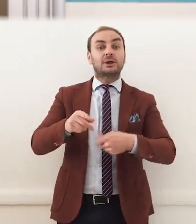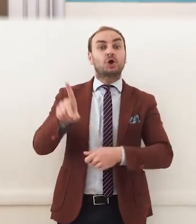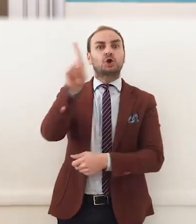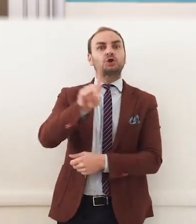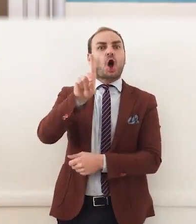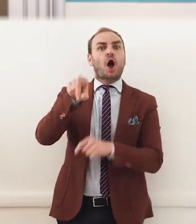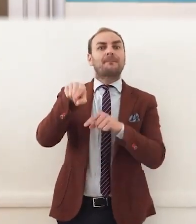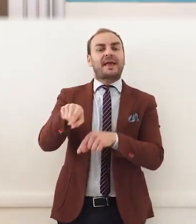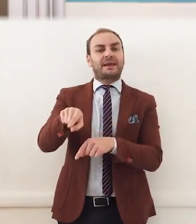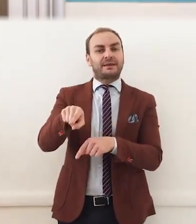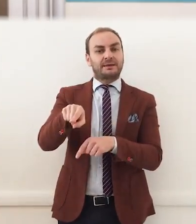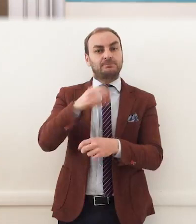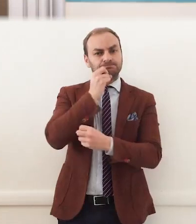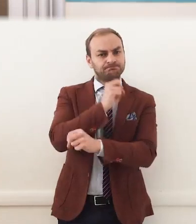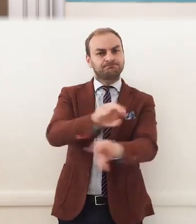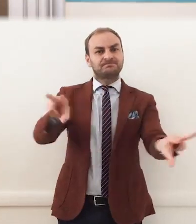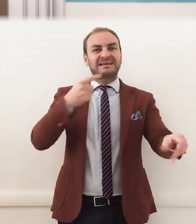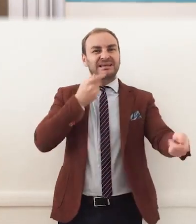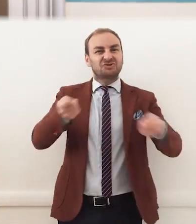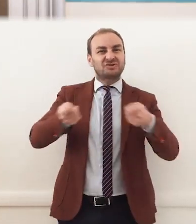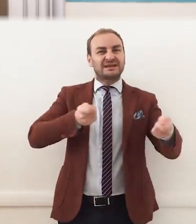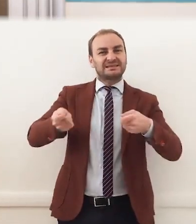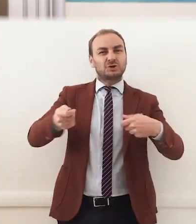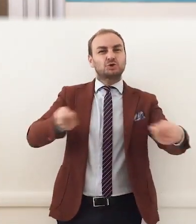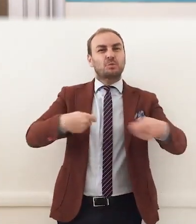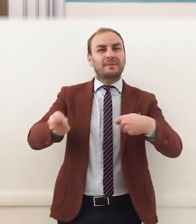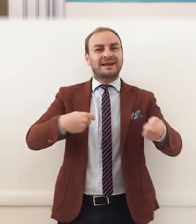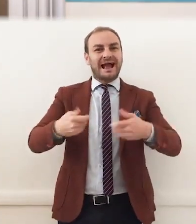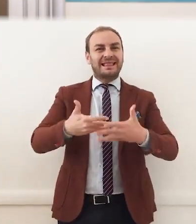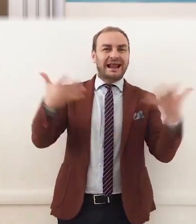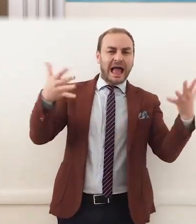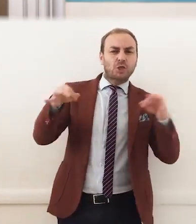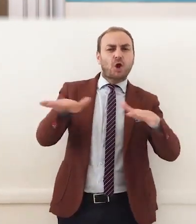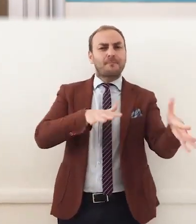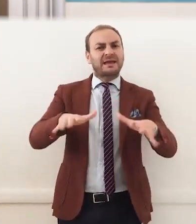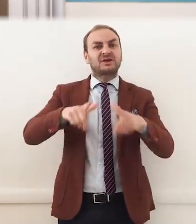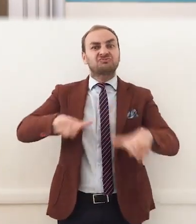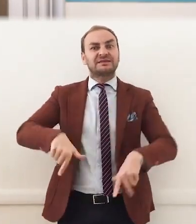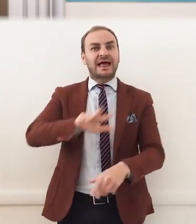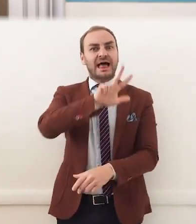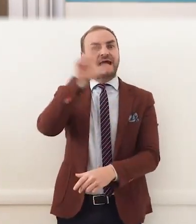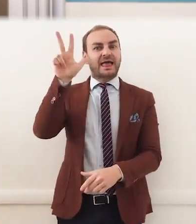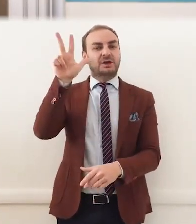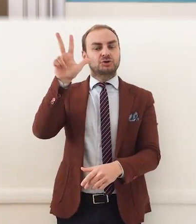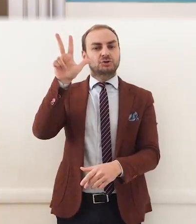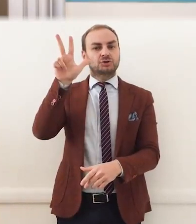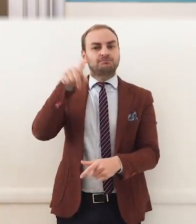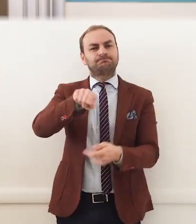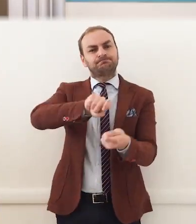invitare i proprietari gestori della grande e media distribuzione alimentare della nostra città a